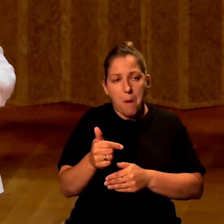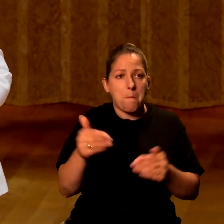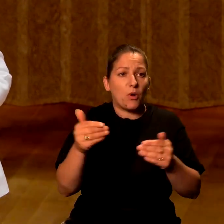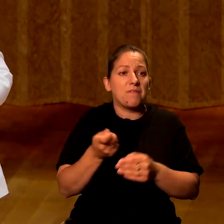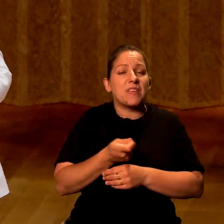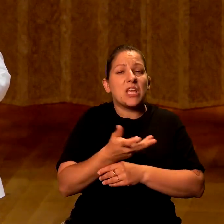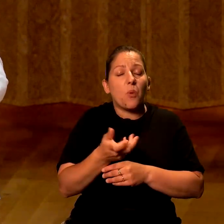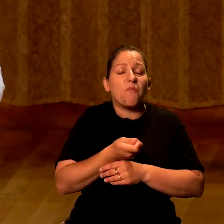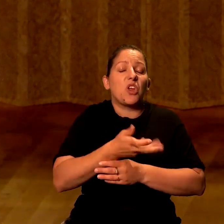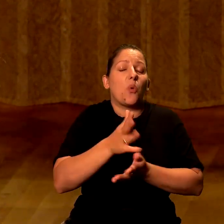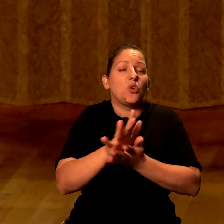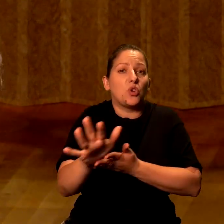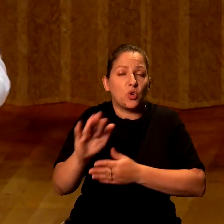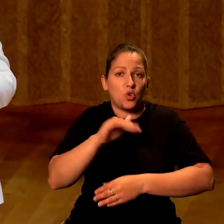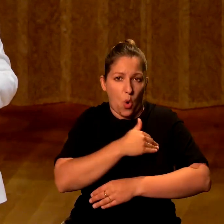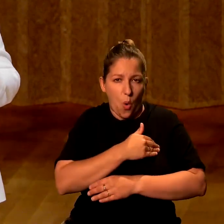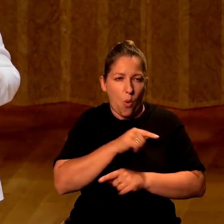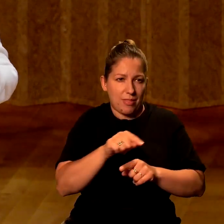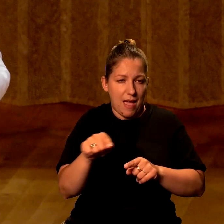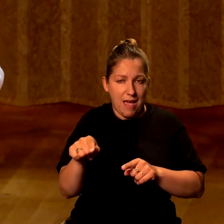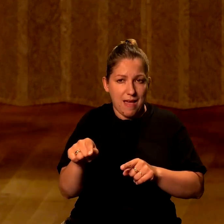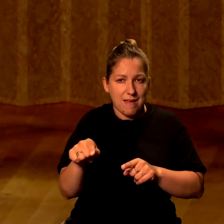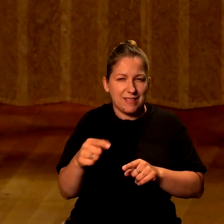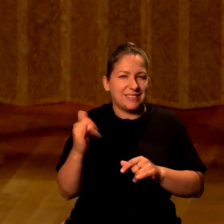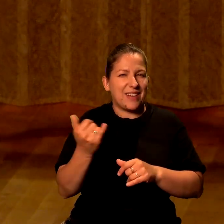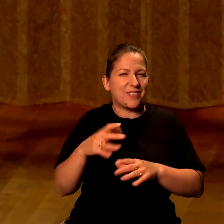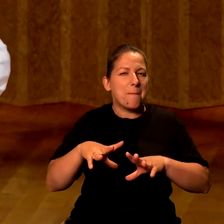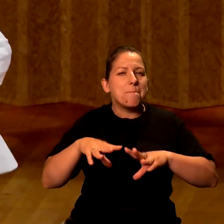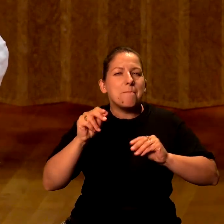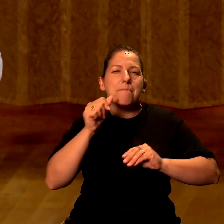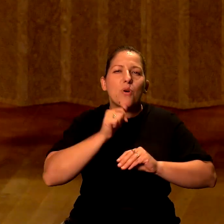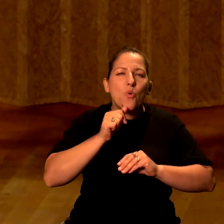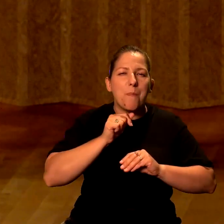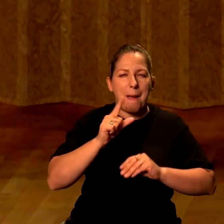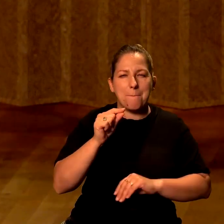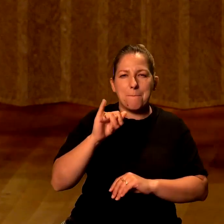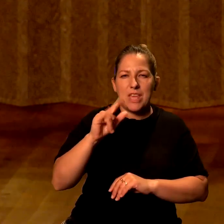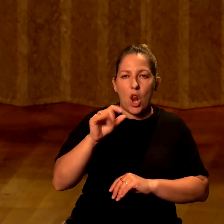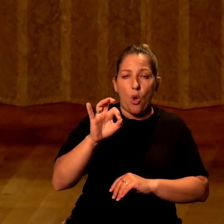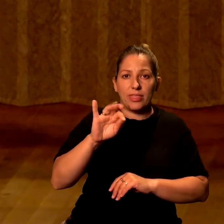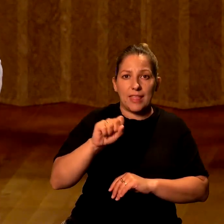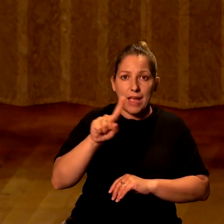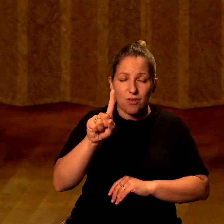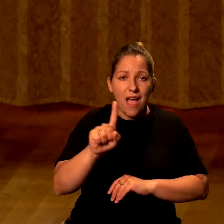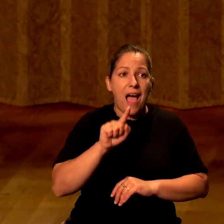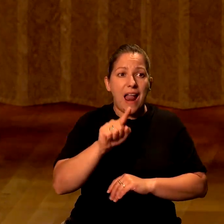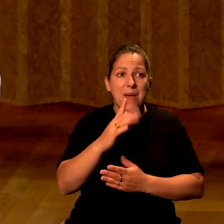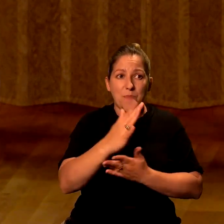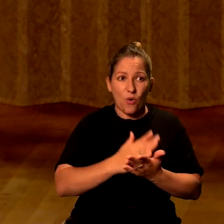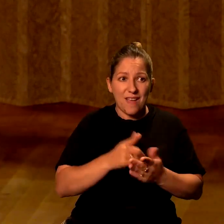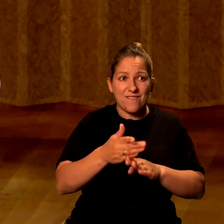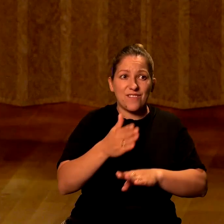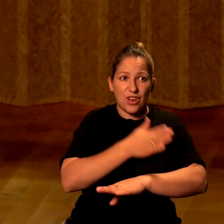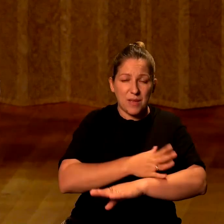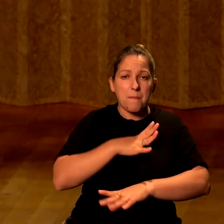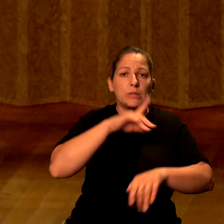kilku, kilkudziesięciu szkołach, bo tak zazwyczaj prowadzone są pilotaże. Ale ten program wcześniej